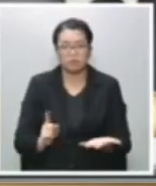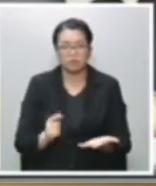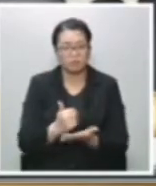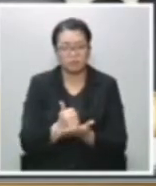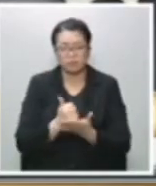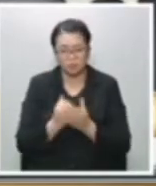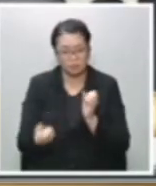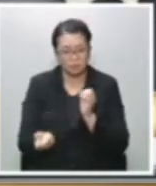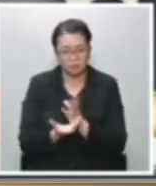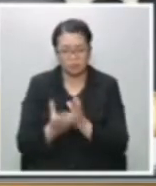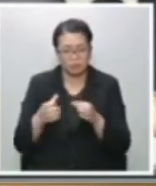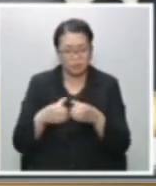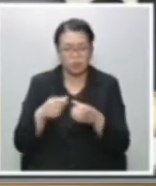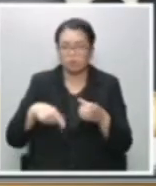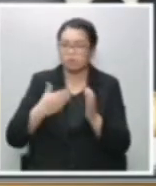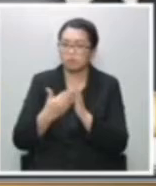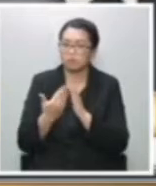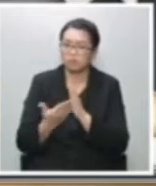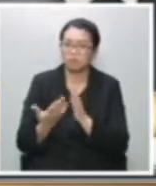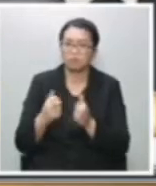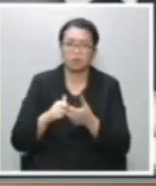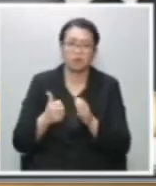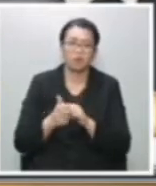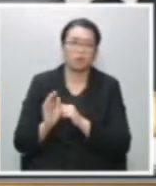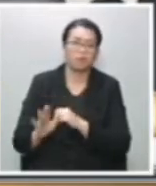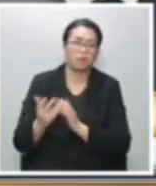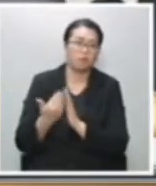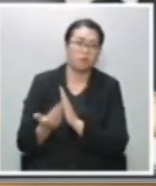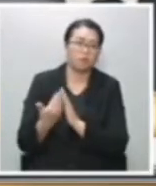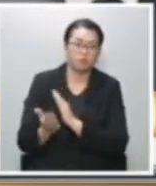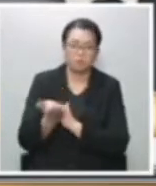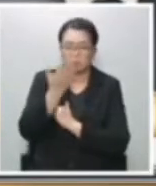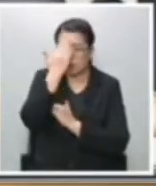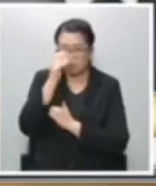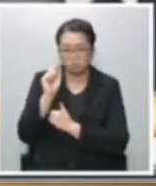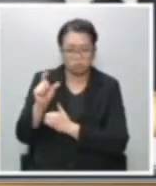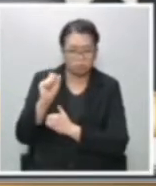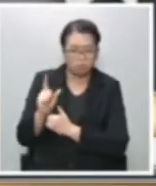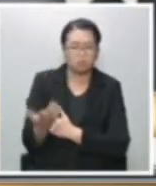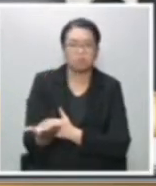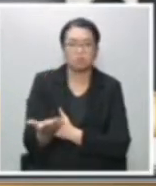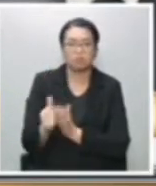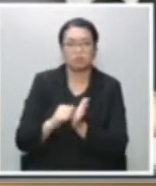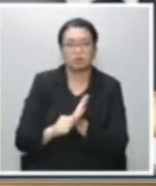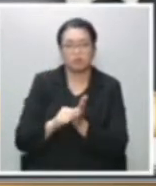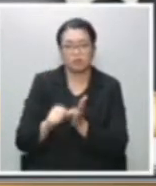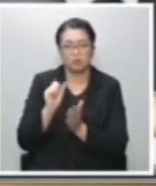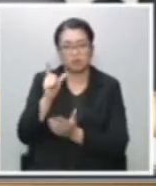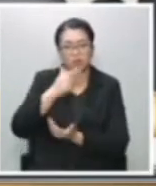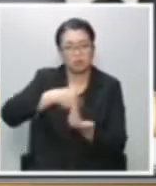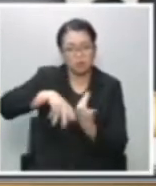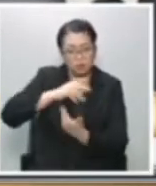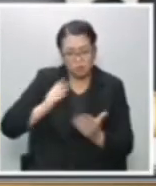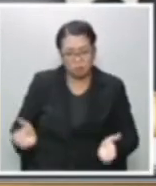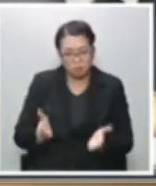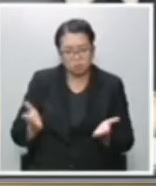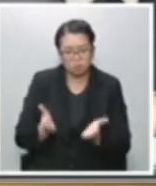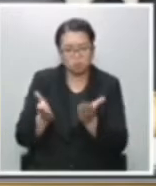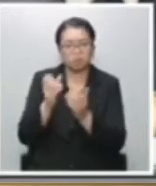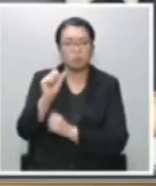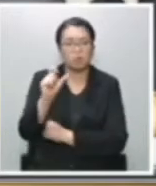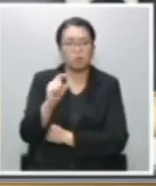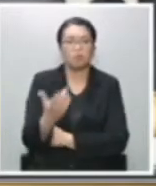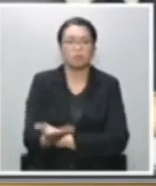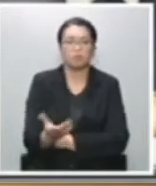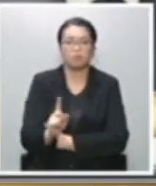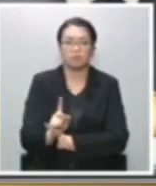ความเดือดร้อนปัญหาปากท้องเฉพาะหน้าและจะมีมาตรการกระตุ้นเศรษฐกิจนะครับในระยะเร่งด่วนอย่างไ